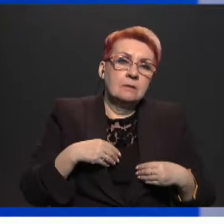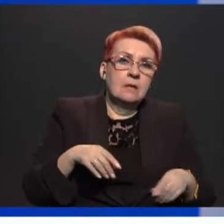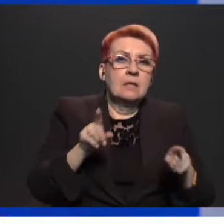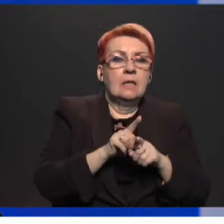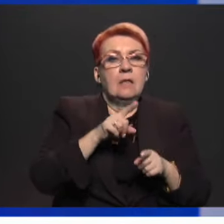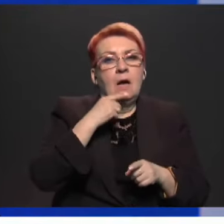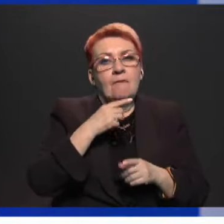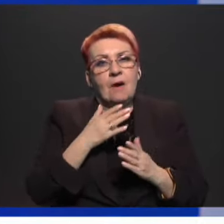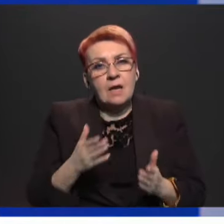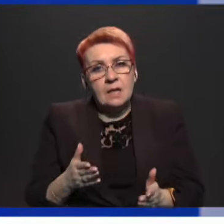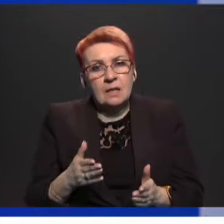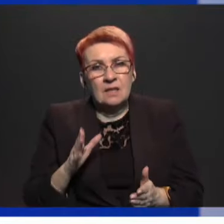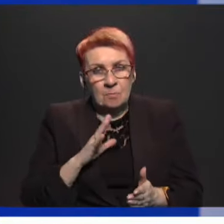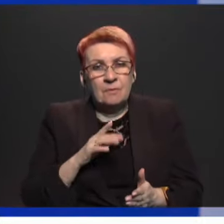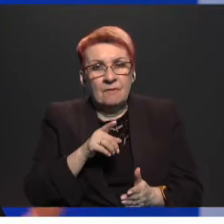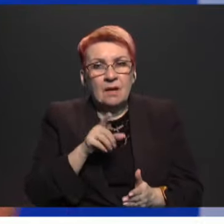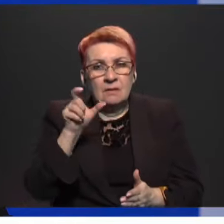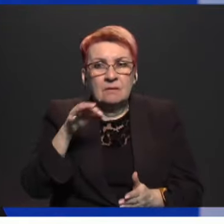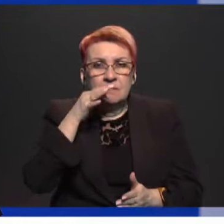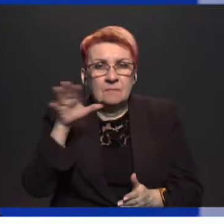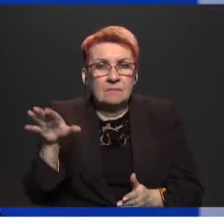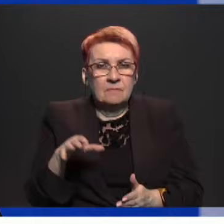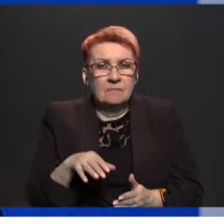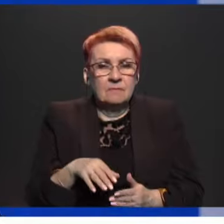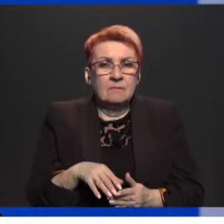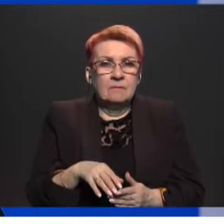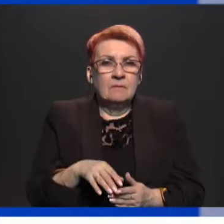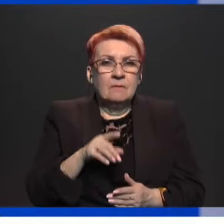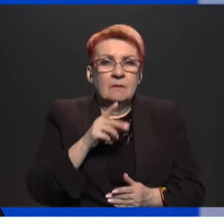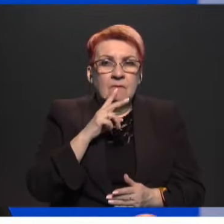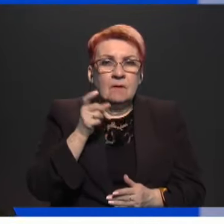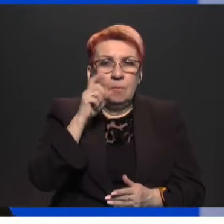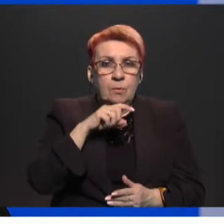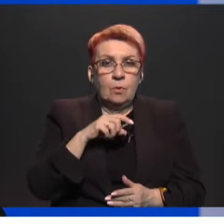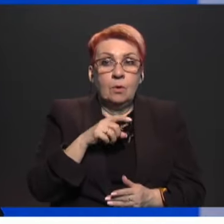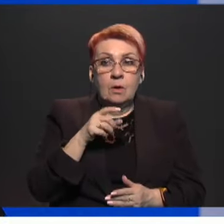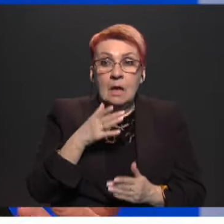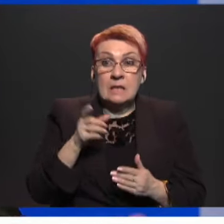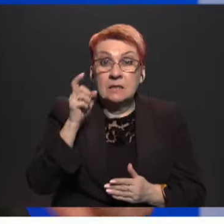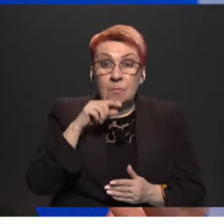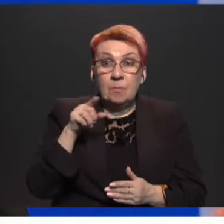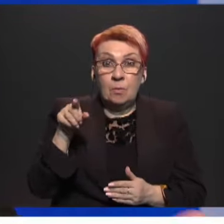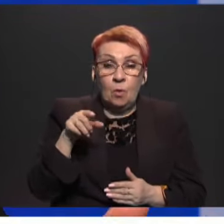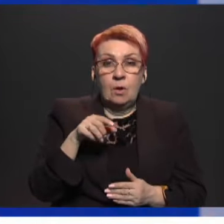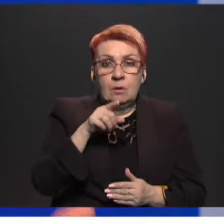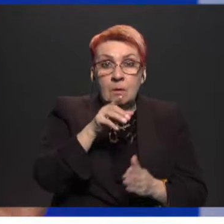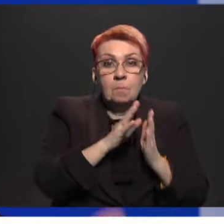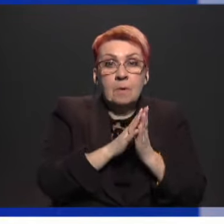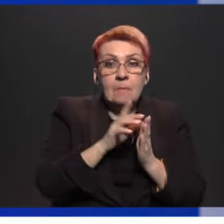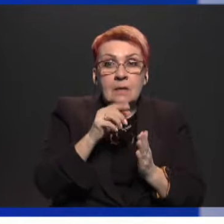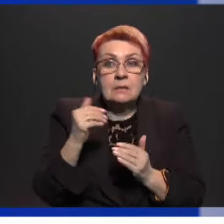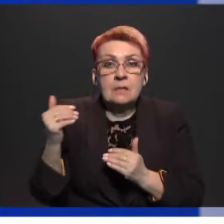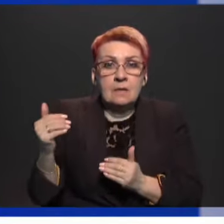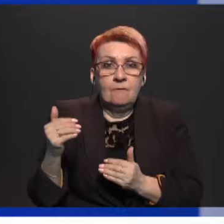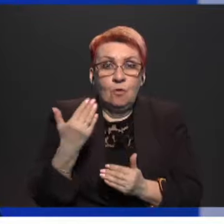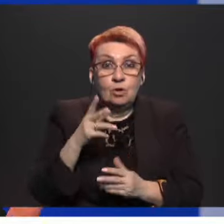так говорит, и ты чувствуешь, что вот плохо. Так раз плохо, так помолись за него, ему же потом на страшном суде. Если это